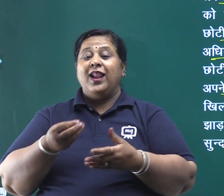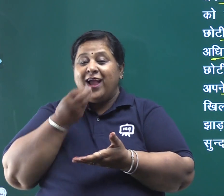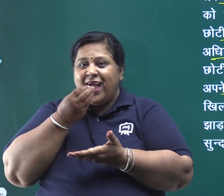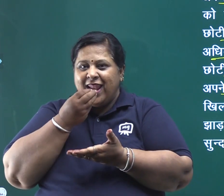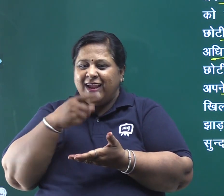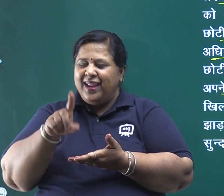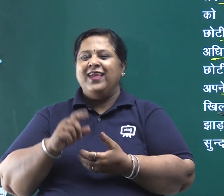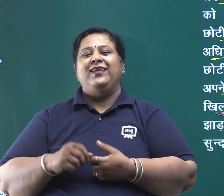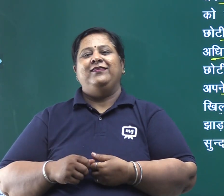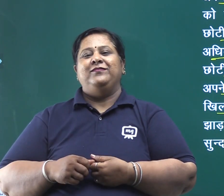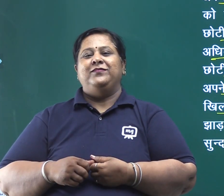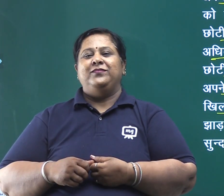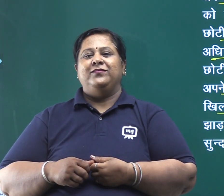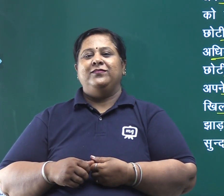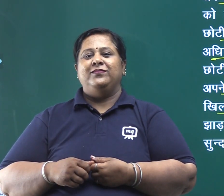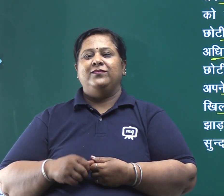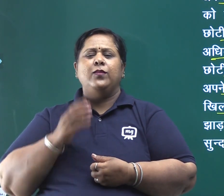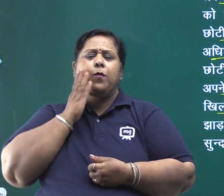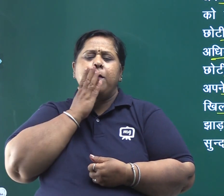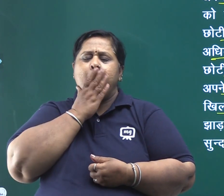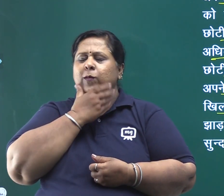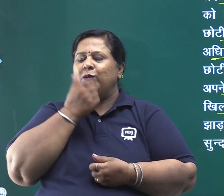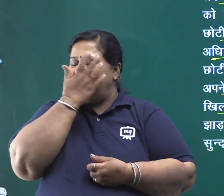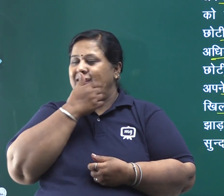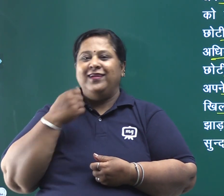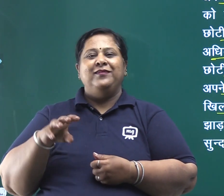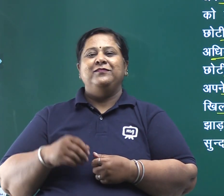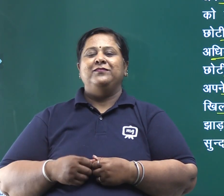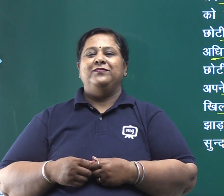खाना खिलाएगी, मुंह धुलाकर,